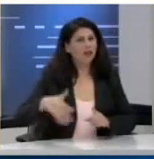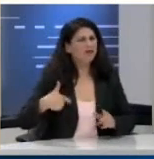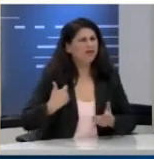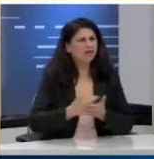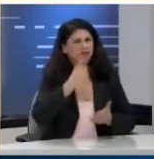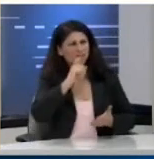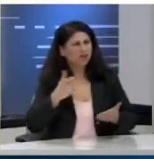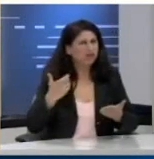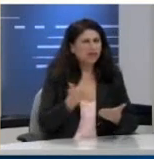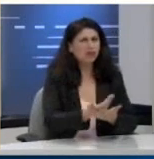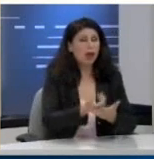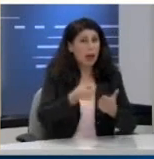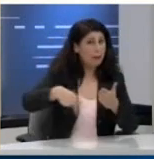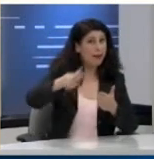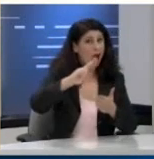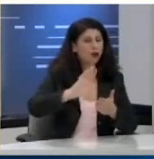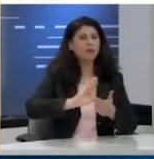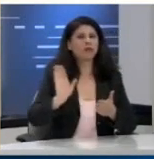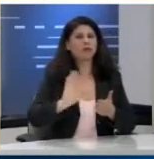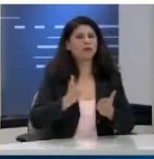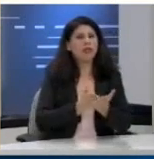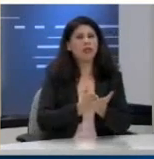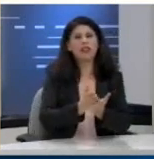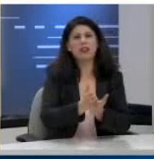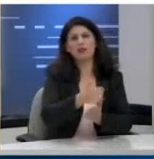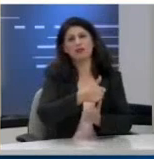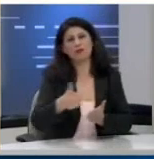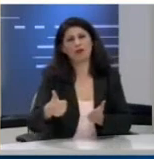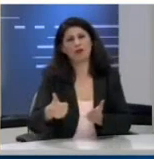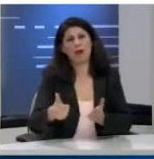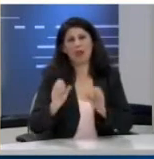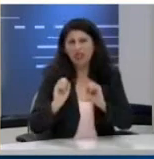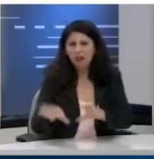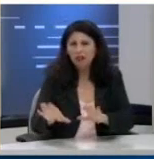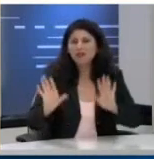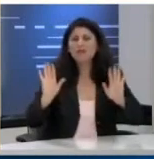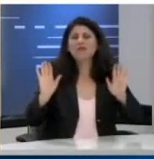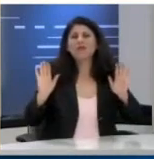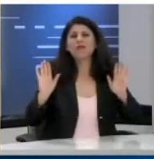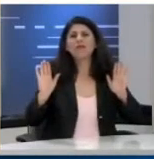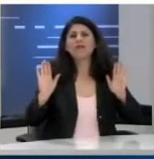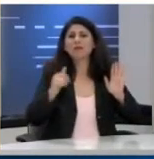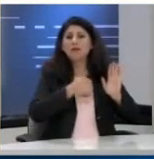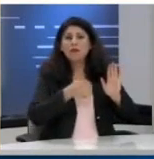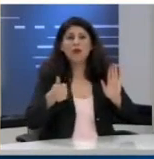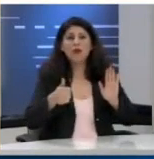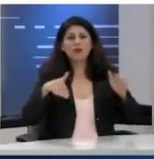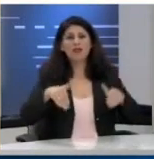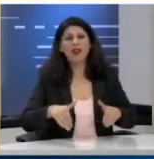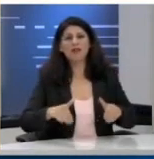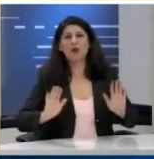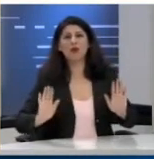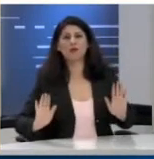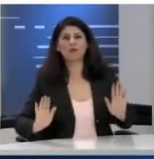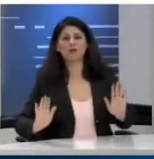παραπάνω. Απέτησε δικαιοσύνη. Δεν απέτησε χάρες, δεν απέτησε δώρα. Απέτησε σεβασμό.